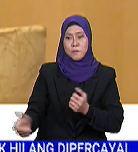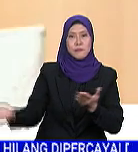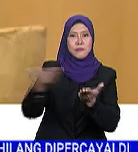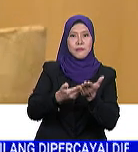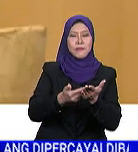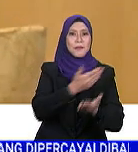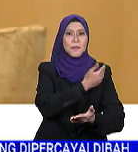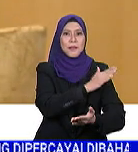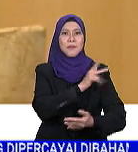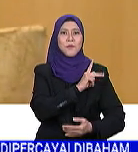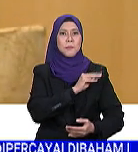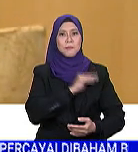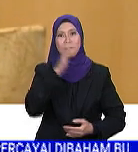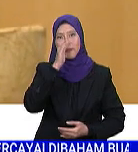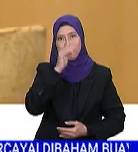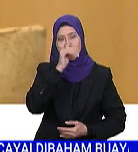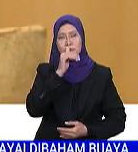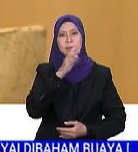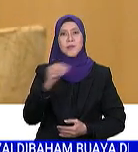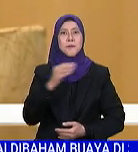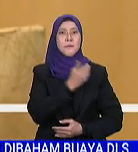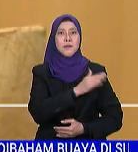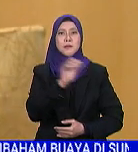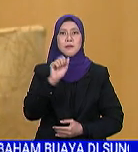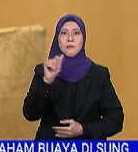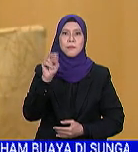ialah bekas Ketua Menteri Melaka yang juga bekas